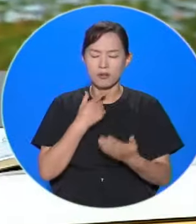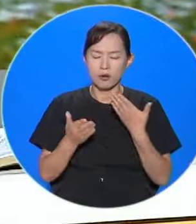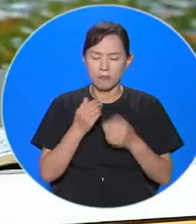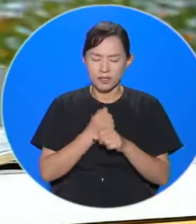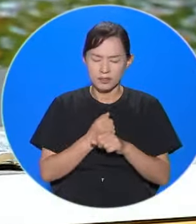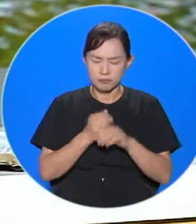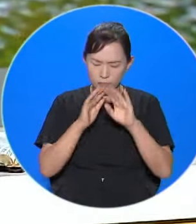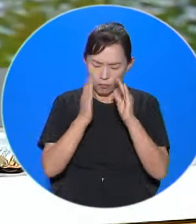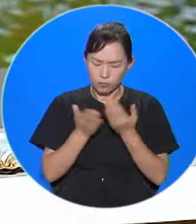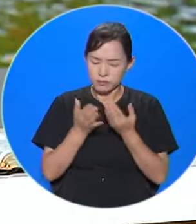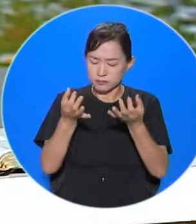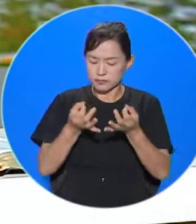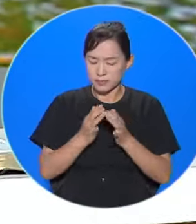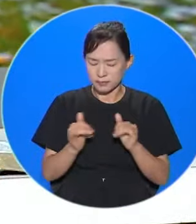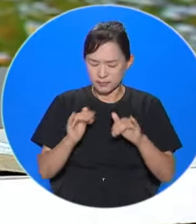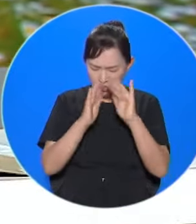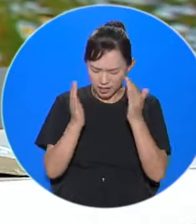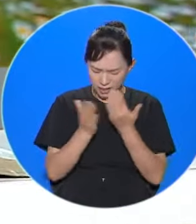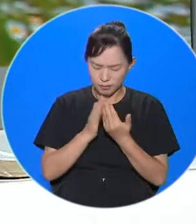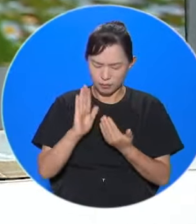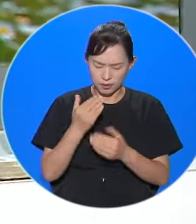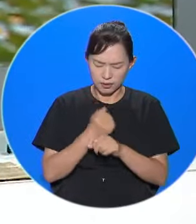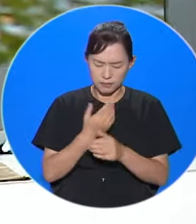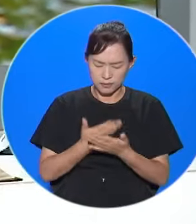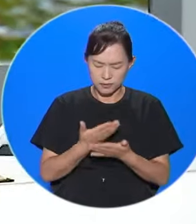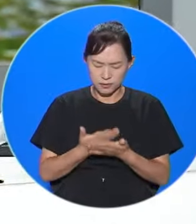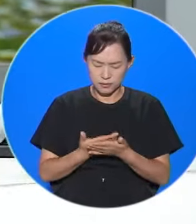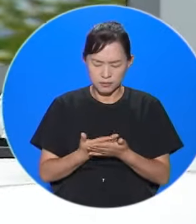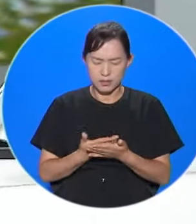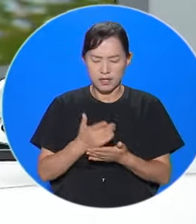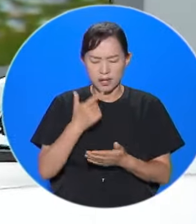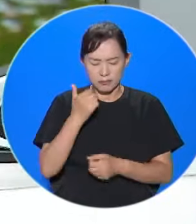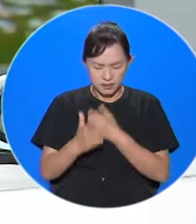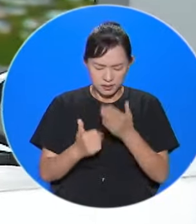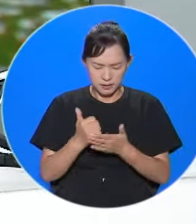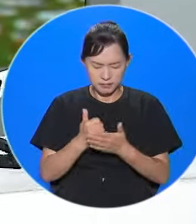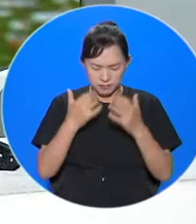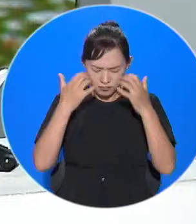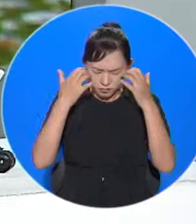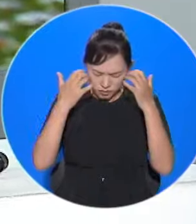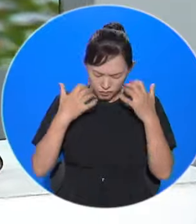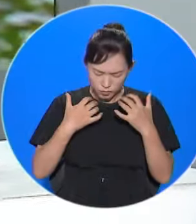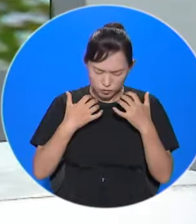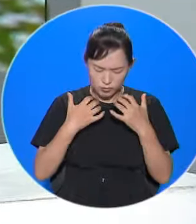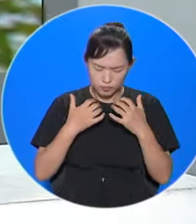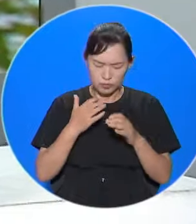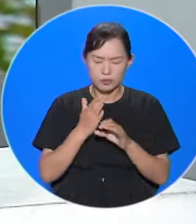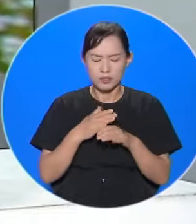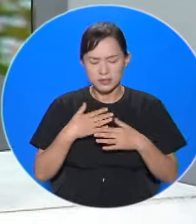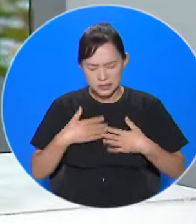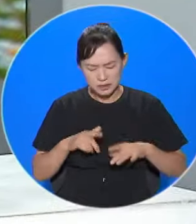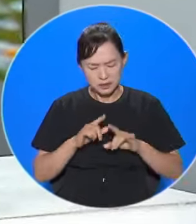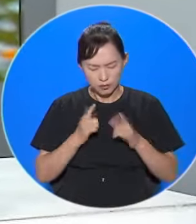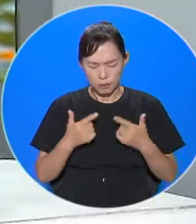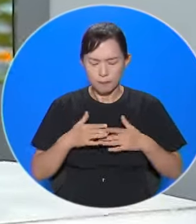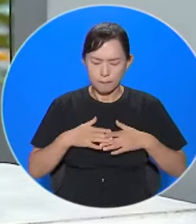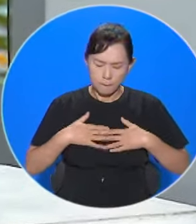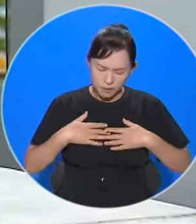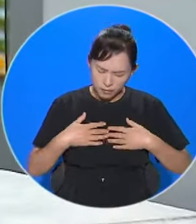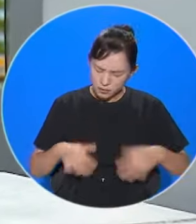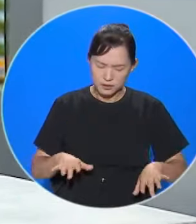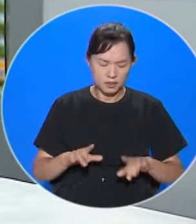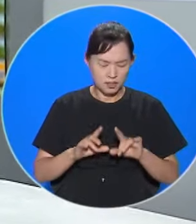모든 시청자들 다 되게 하여 주시옵소서. 아버지 하나님, 무더운 날씨 가운데 지치지 않게 하여 주시고 피곤치 않게